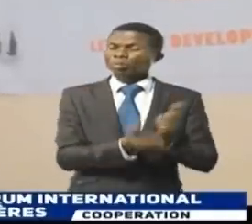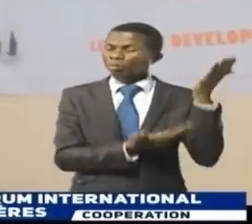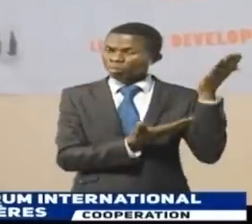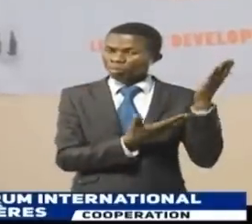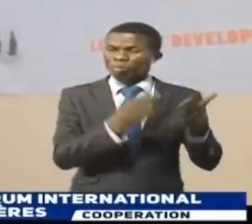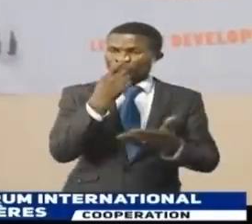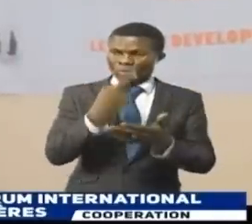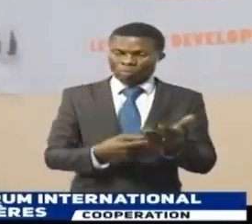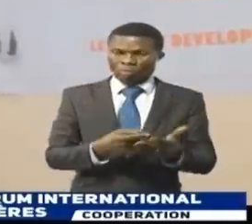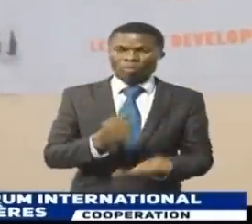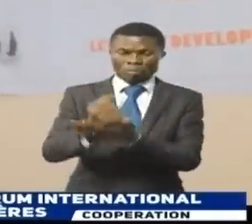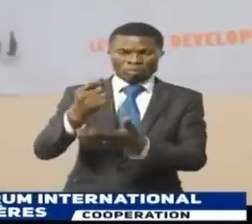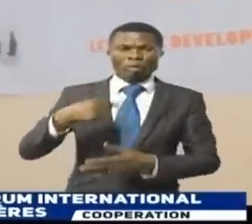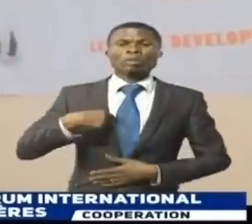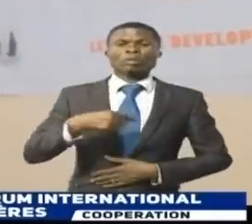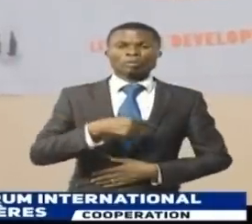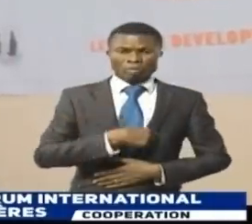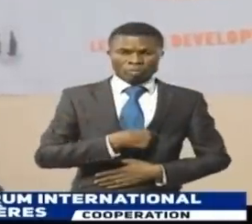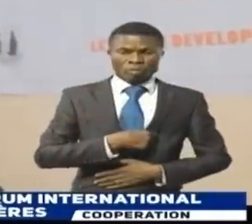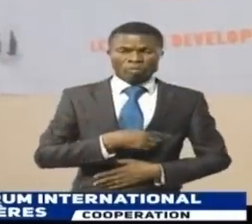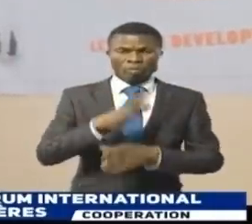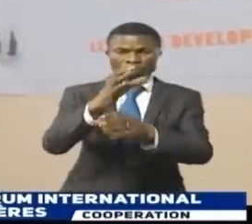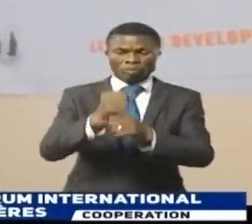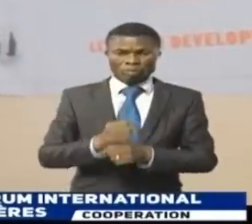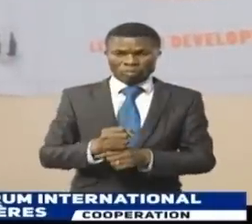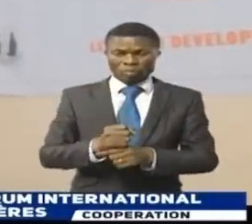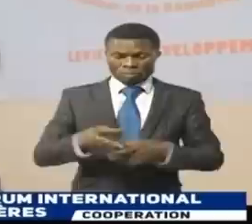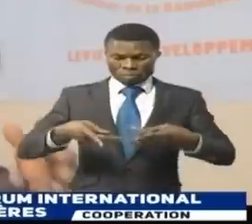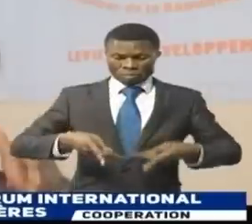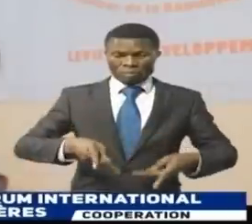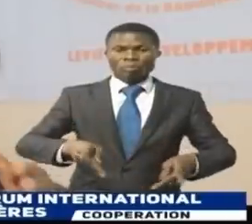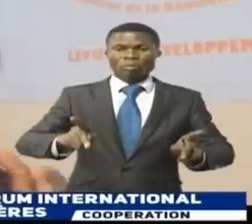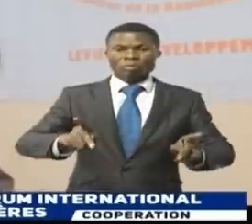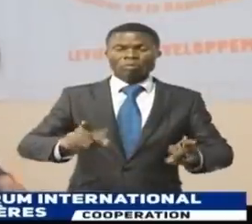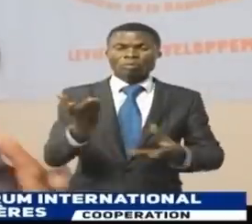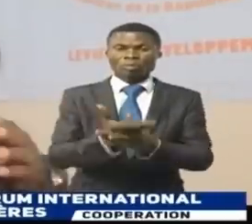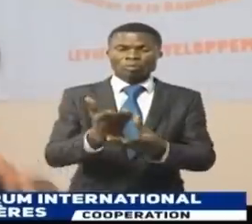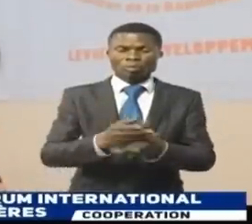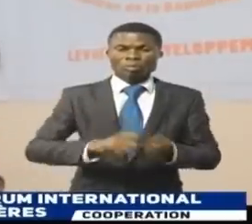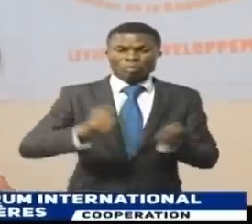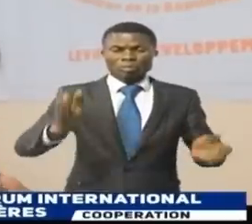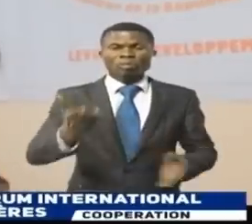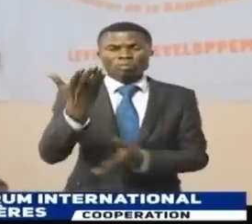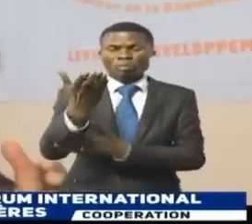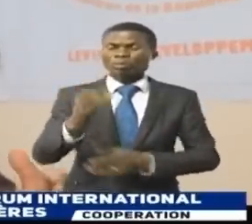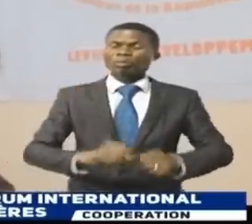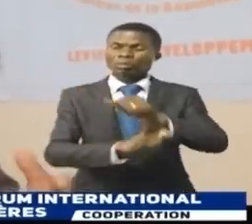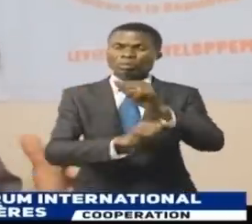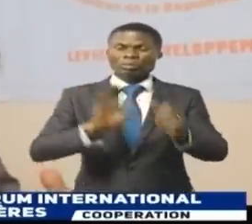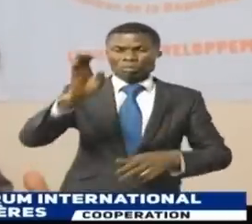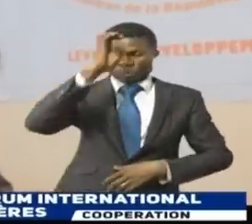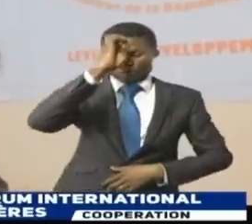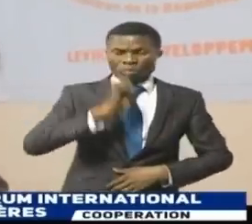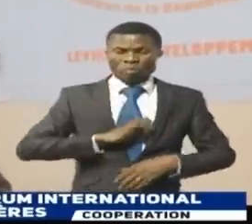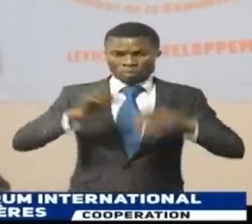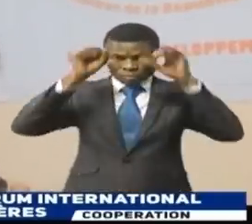de nous aider à obtenir l'ordre des géomètres. Nous lançons un appel vibrant à son Excellence Monsieur le Président de la République.